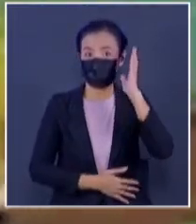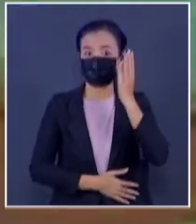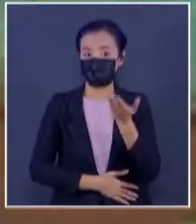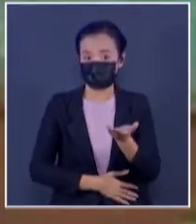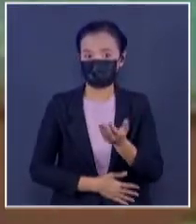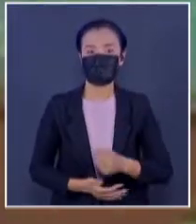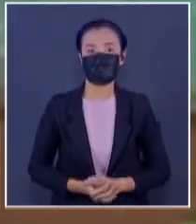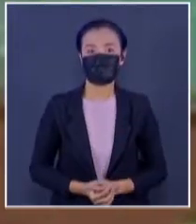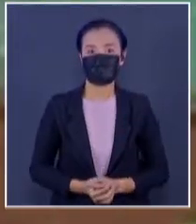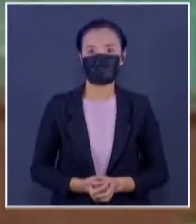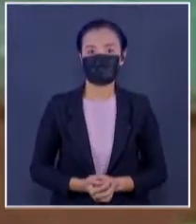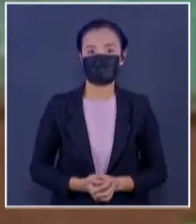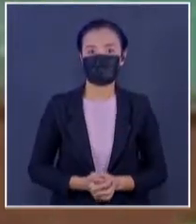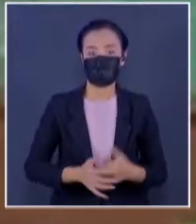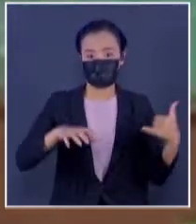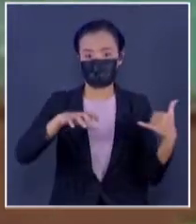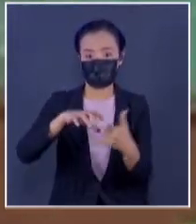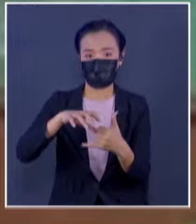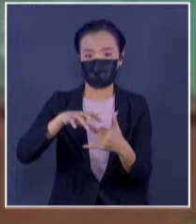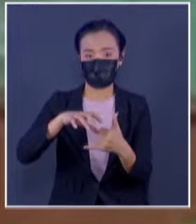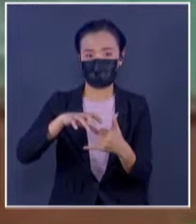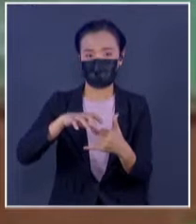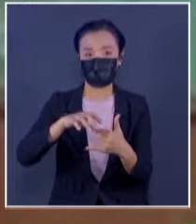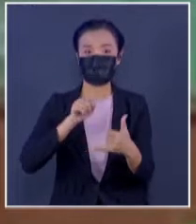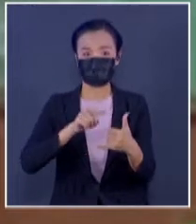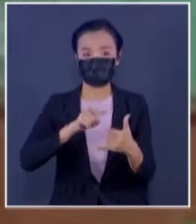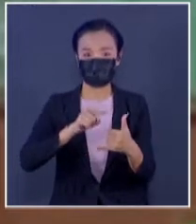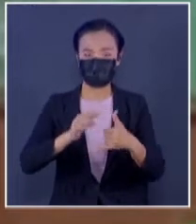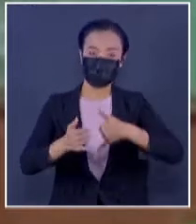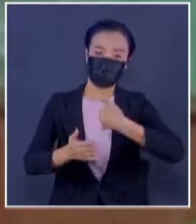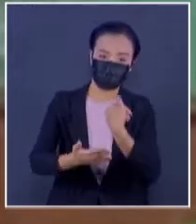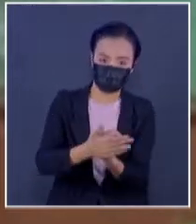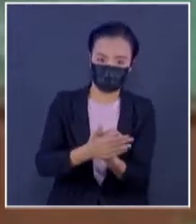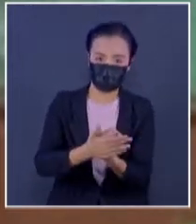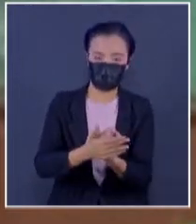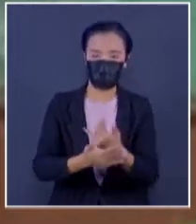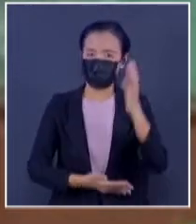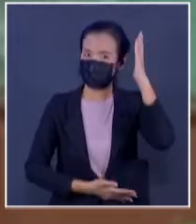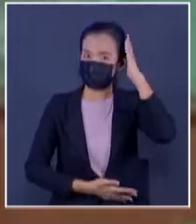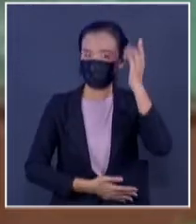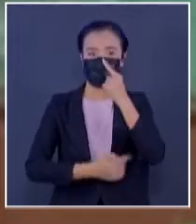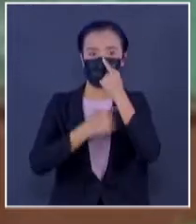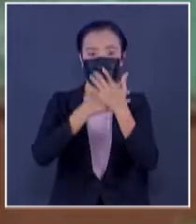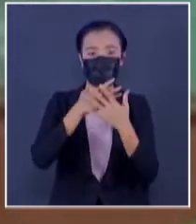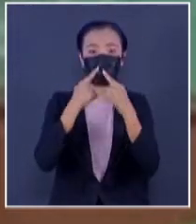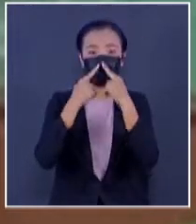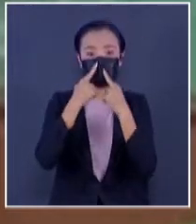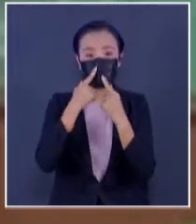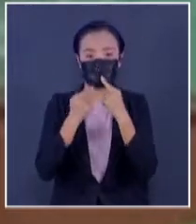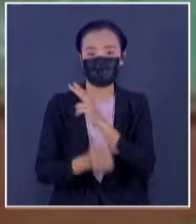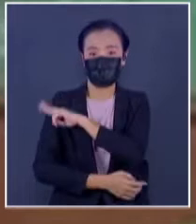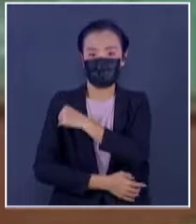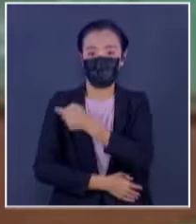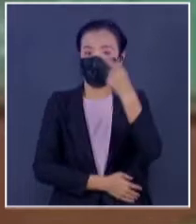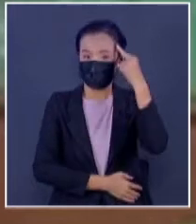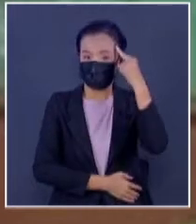คนต้นเรื่องนะคะเขาเดินอยู่โรงพยาบาลเนื่องจากตนเองเนี่ยลื่นล้มหัวกระแทกพื้นมีเลือดกำเดาไหลหมอลง